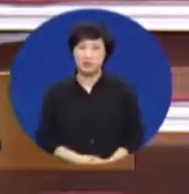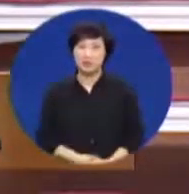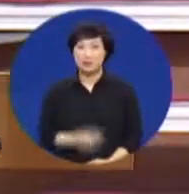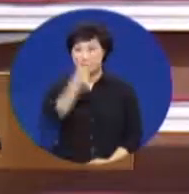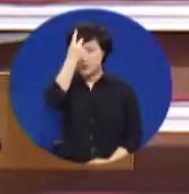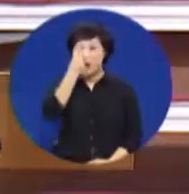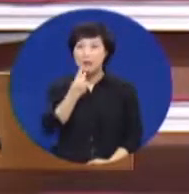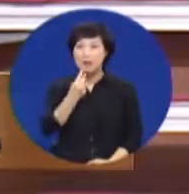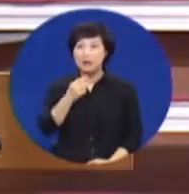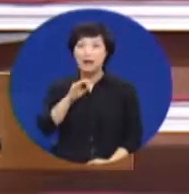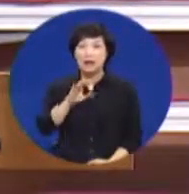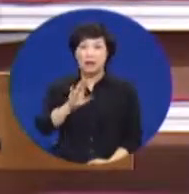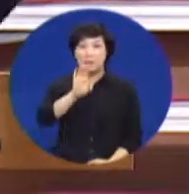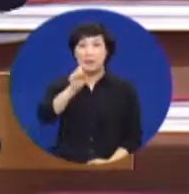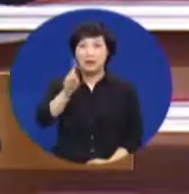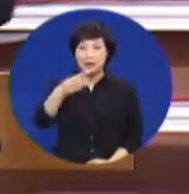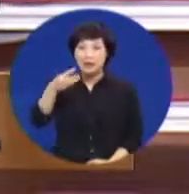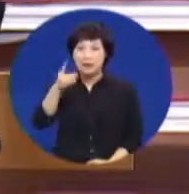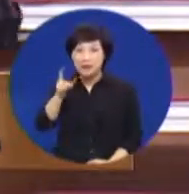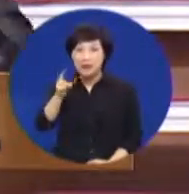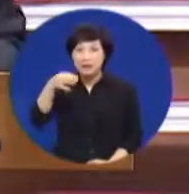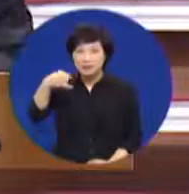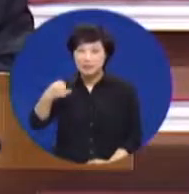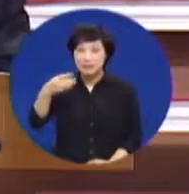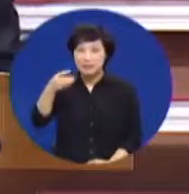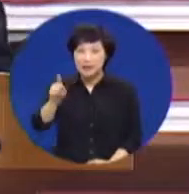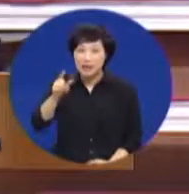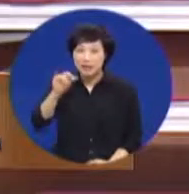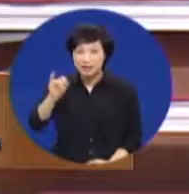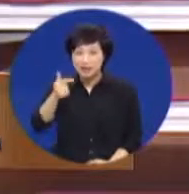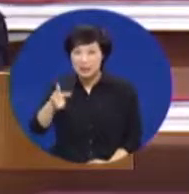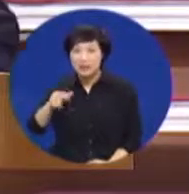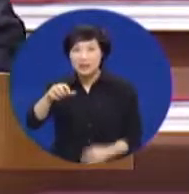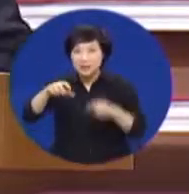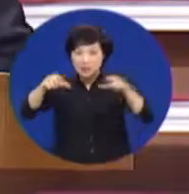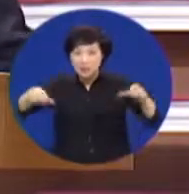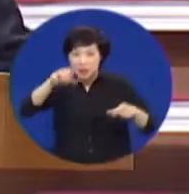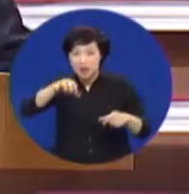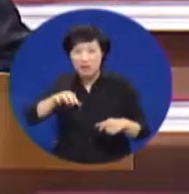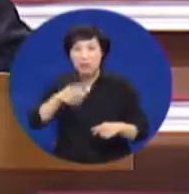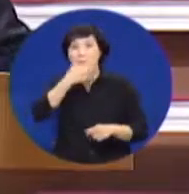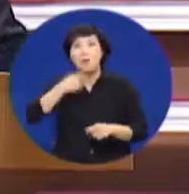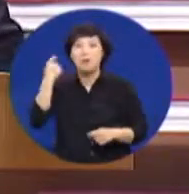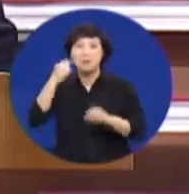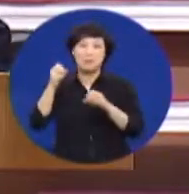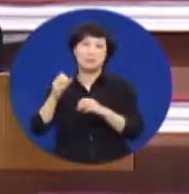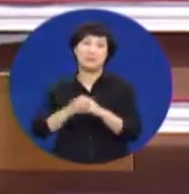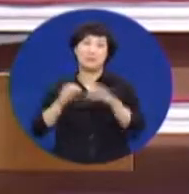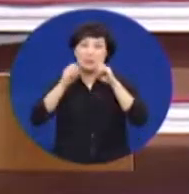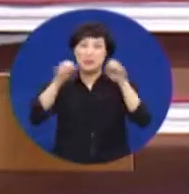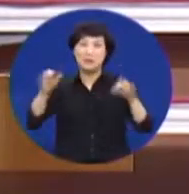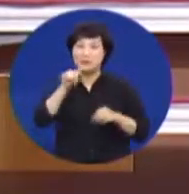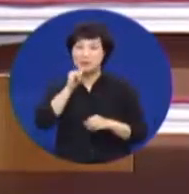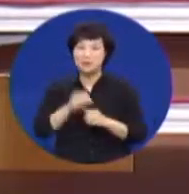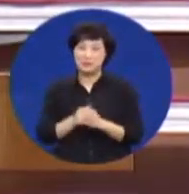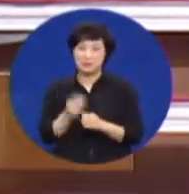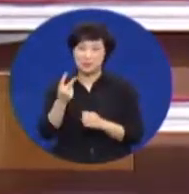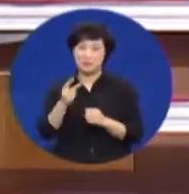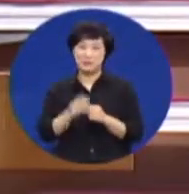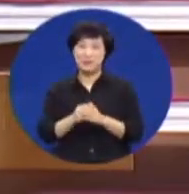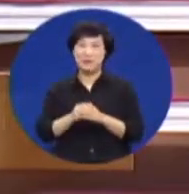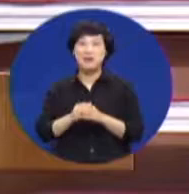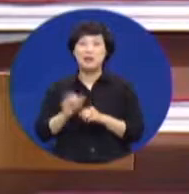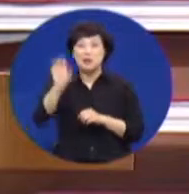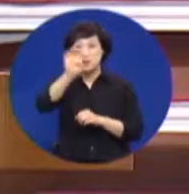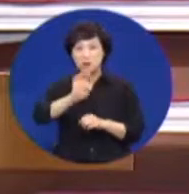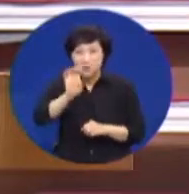사마리아 팔레스타인들에게도 전했고 저 각 나라 유럽에